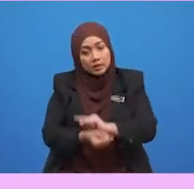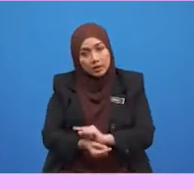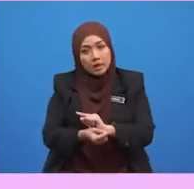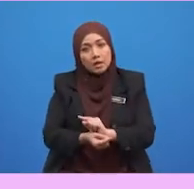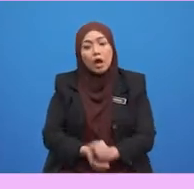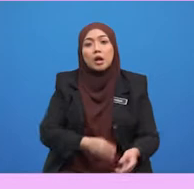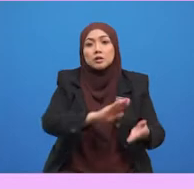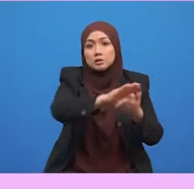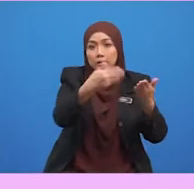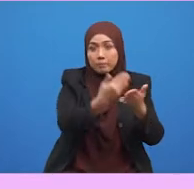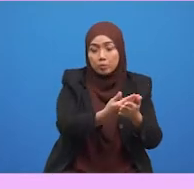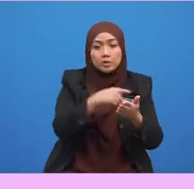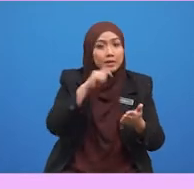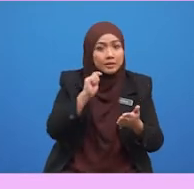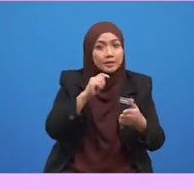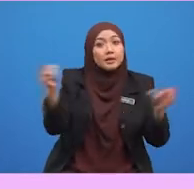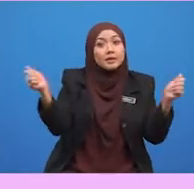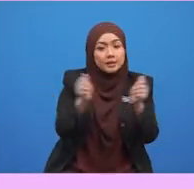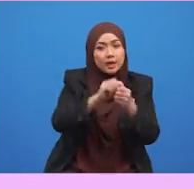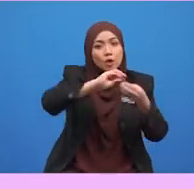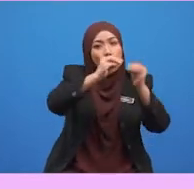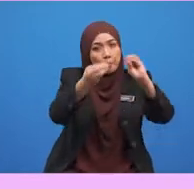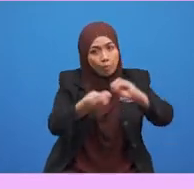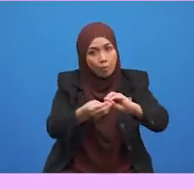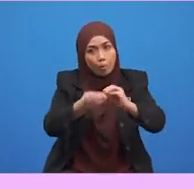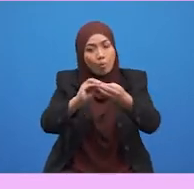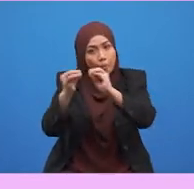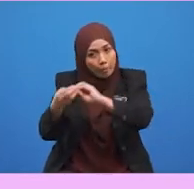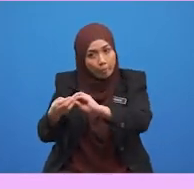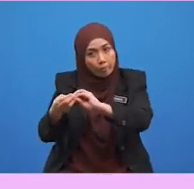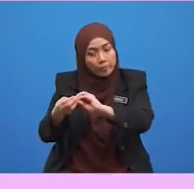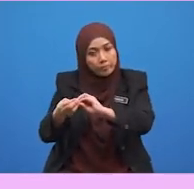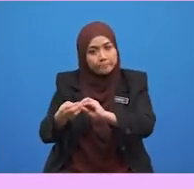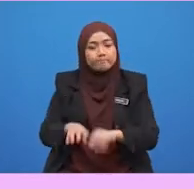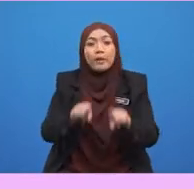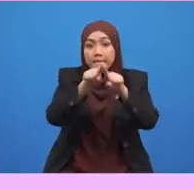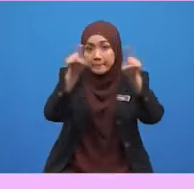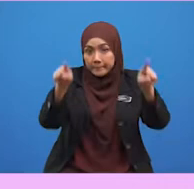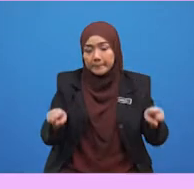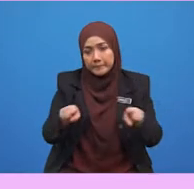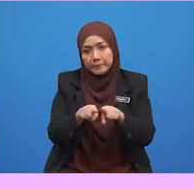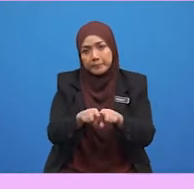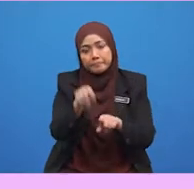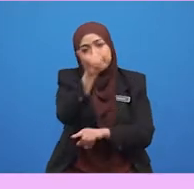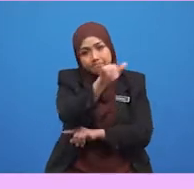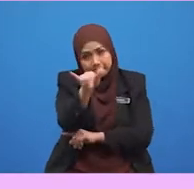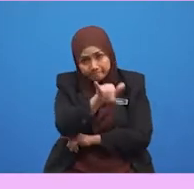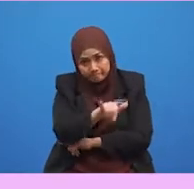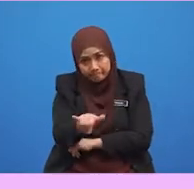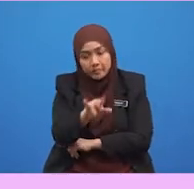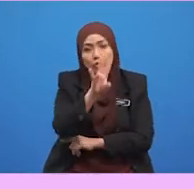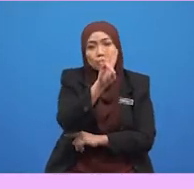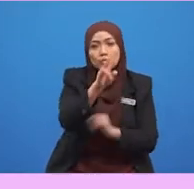Gantikan nilai yang diketahui. Oleh itu, perimeter sama dengan